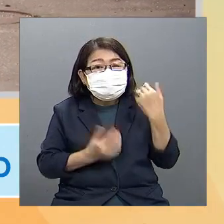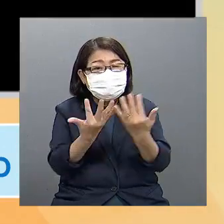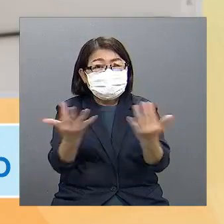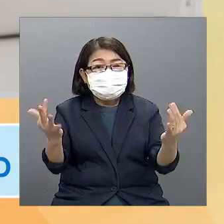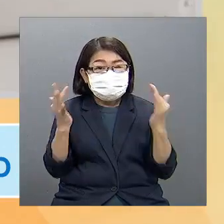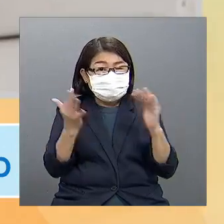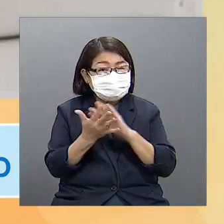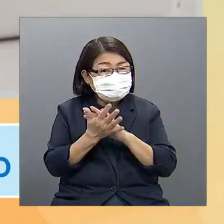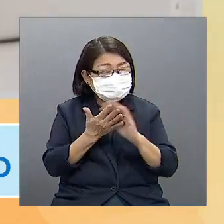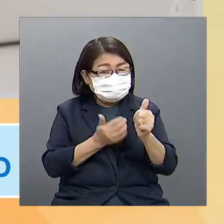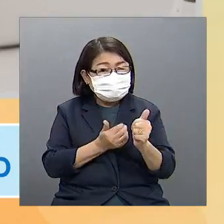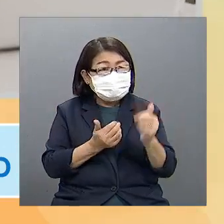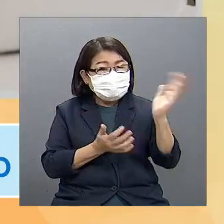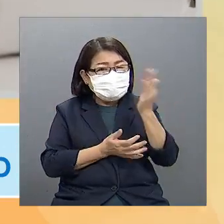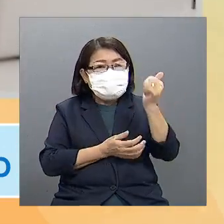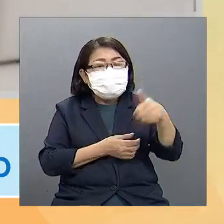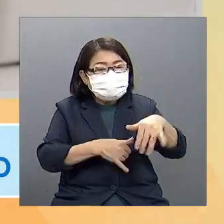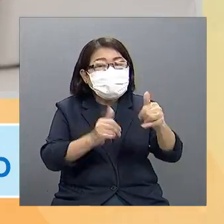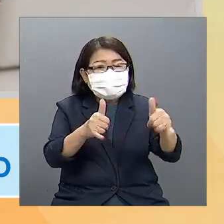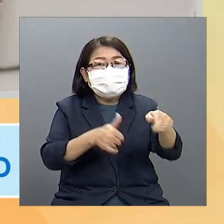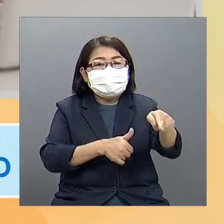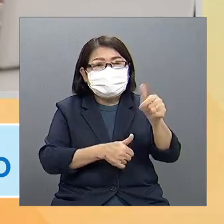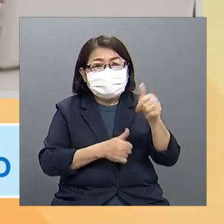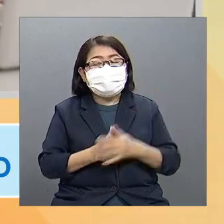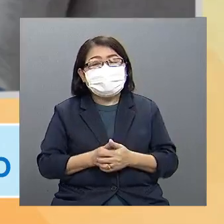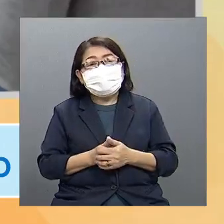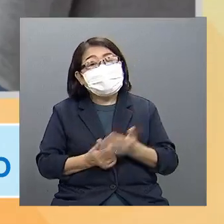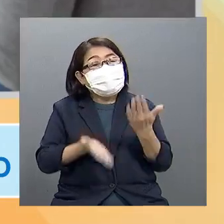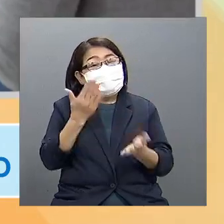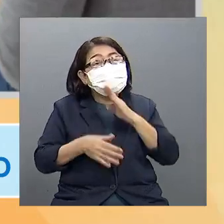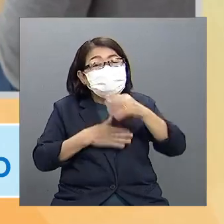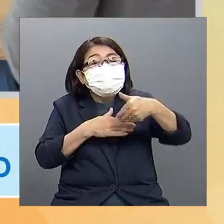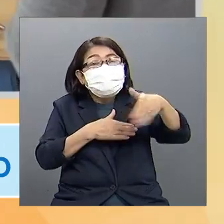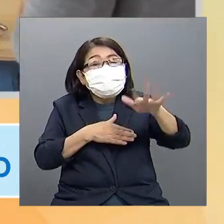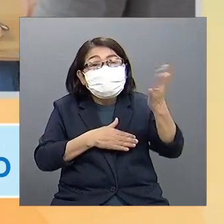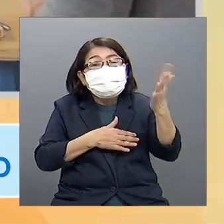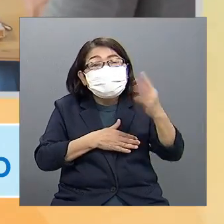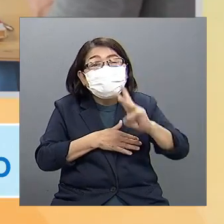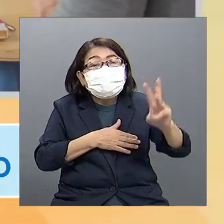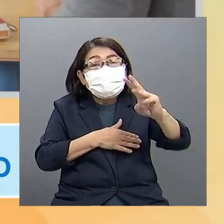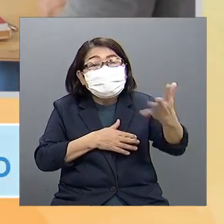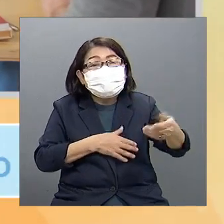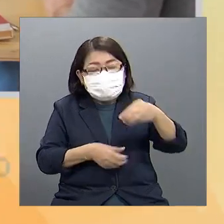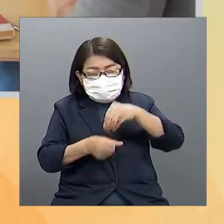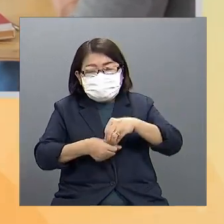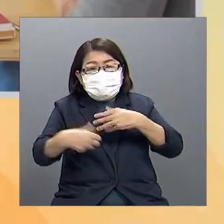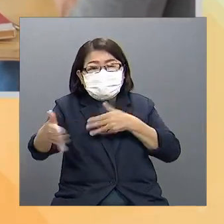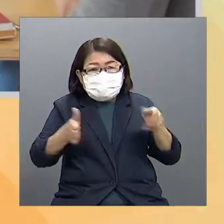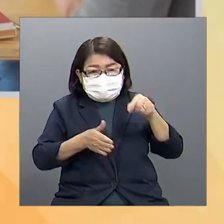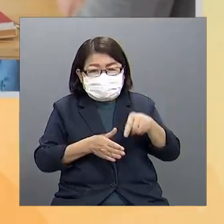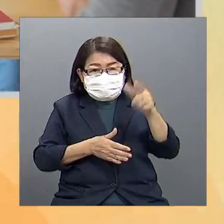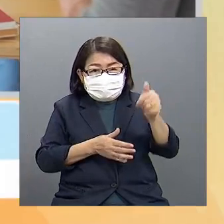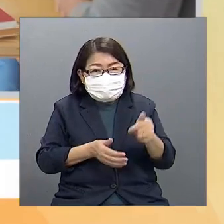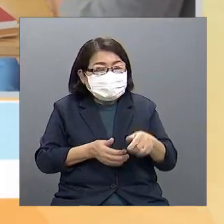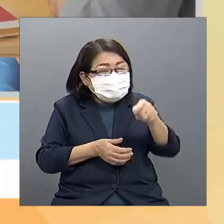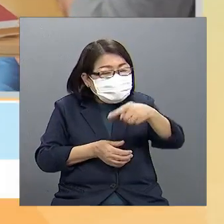บ้านลูกก็จะใช้พื้นที่ตรงนี้อย่างเต็มที ่ ทีนี้ตัวช่วยทางสังค ม